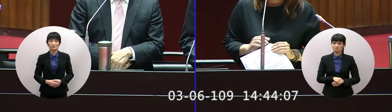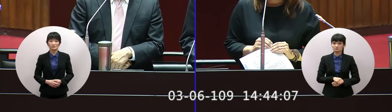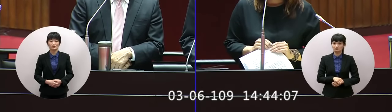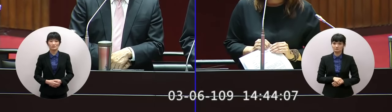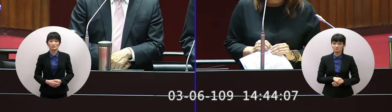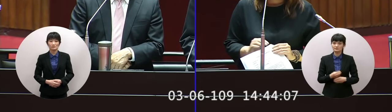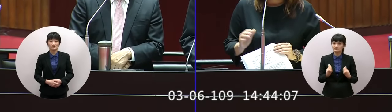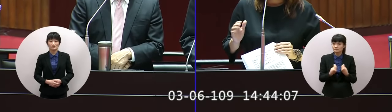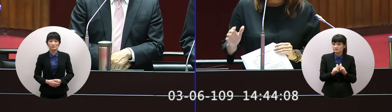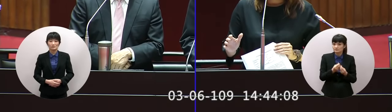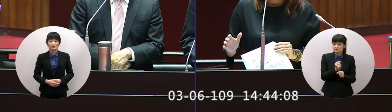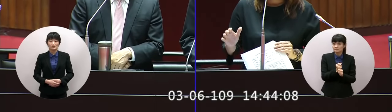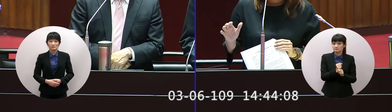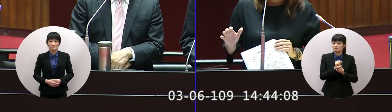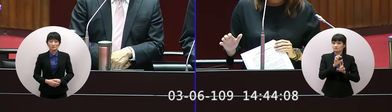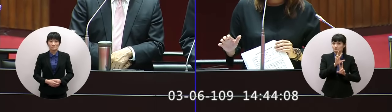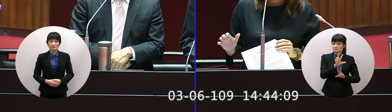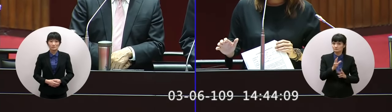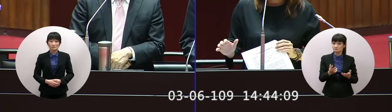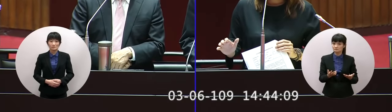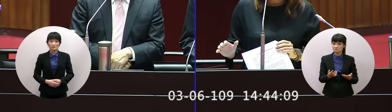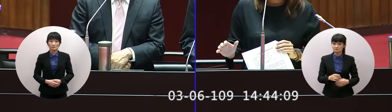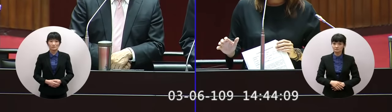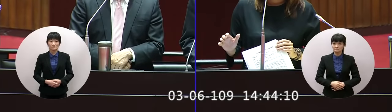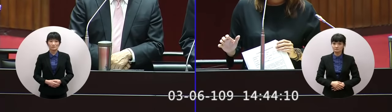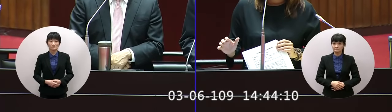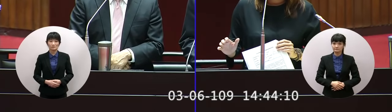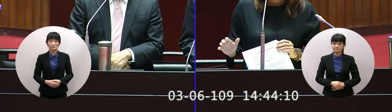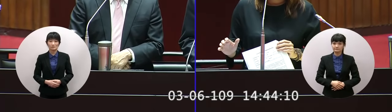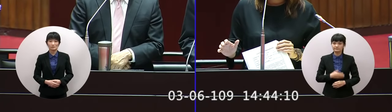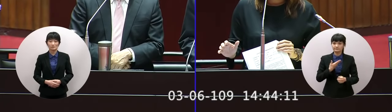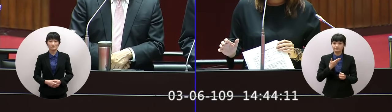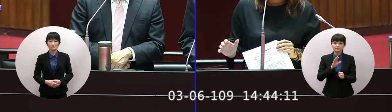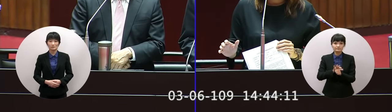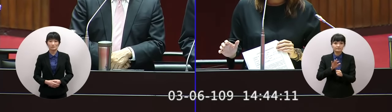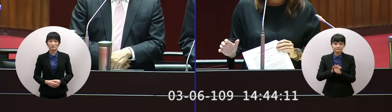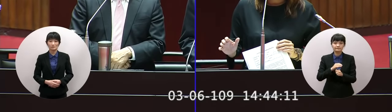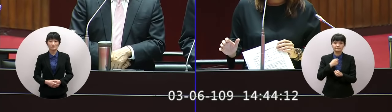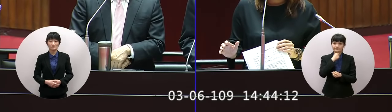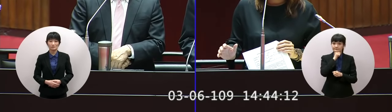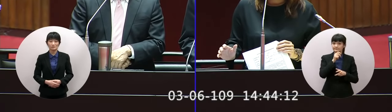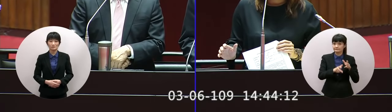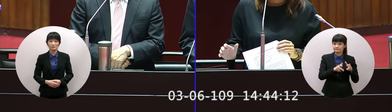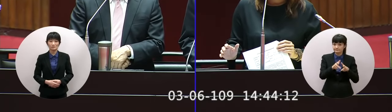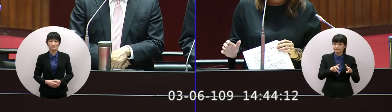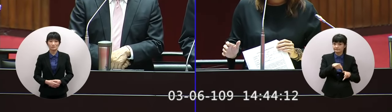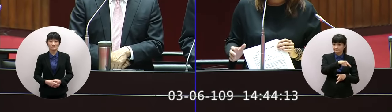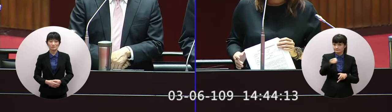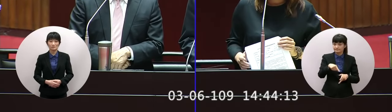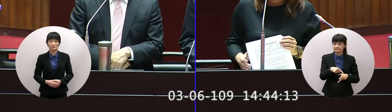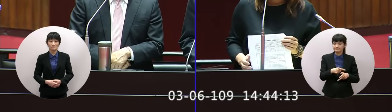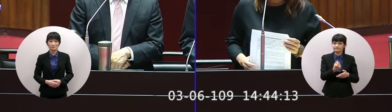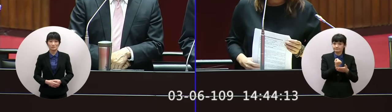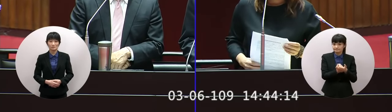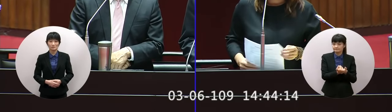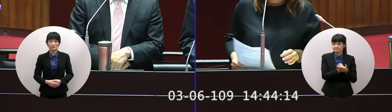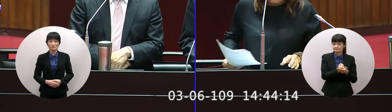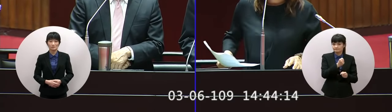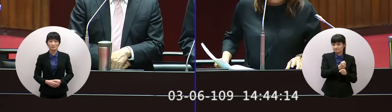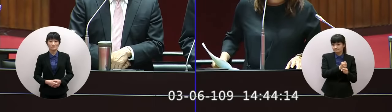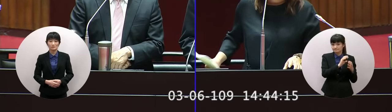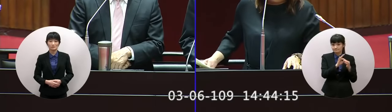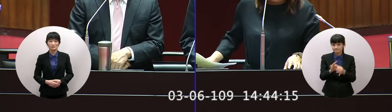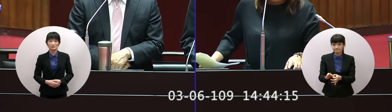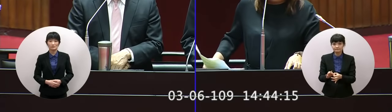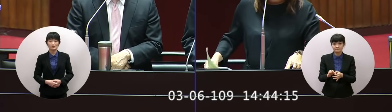么样让它落实，怎么样让它可以在台湾我们的基础产业上面可以生存，这是我们应该要做